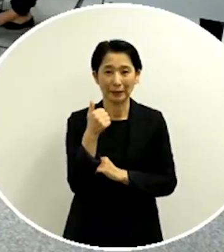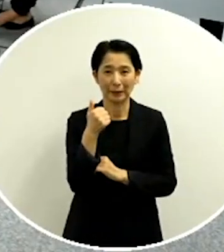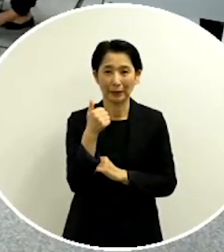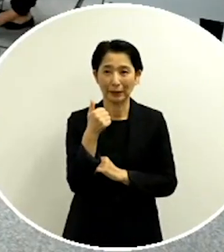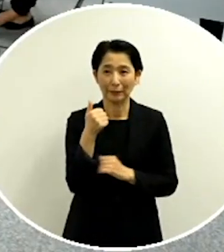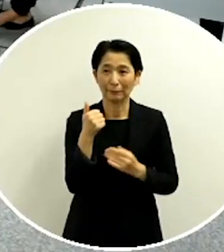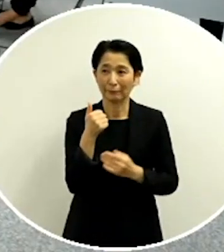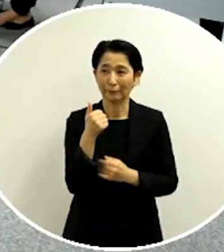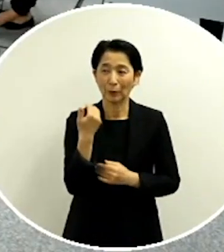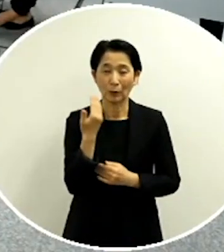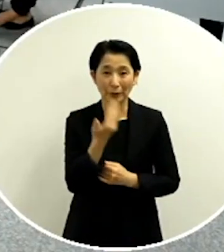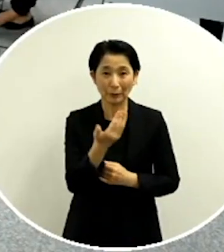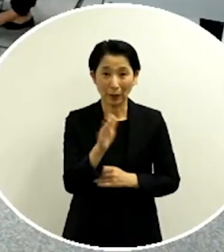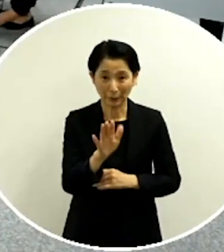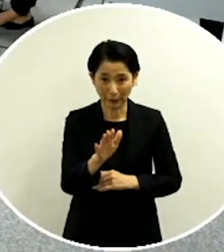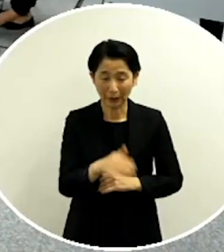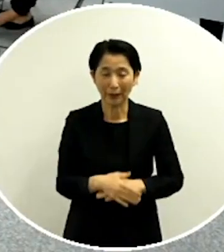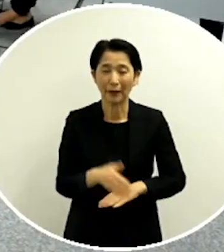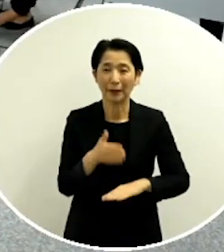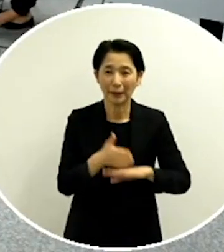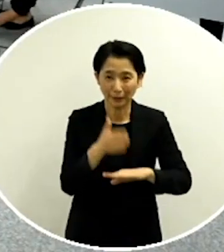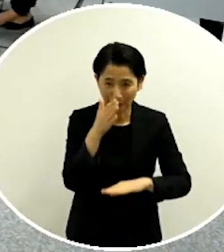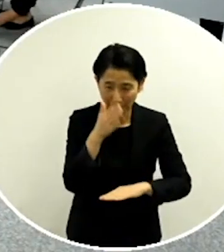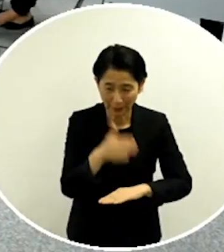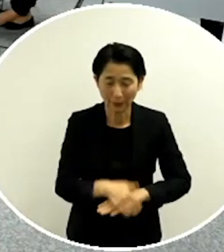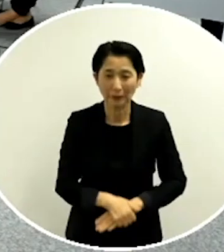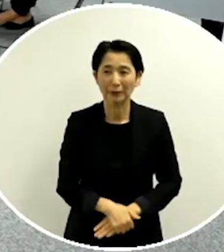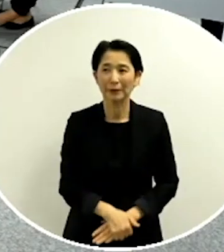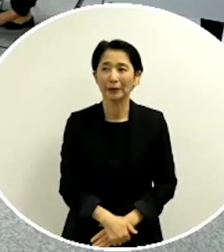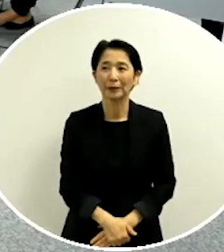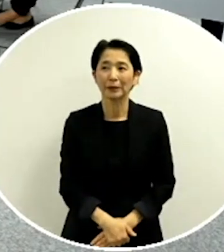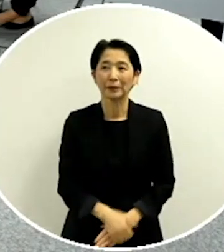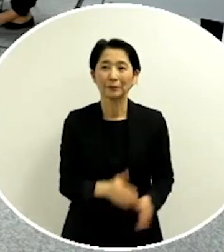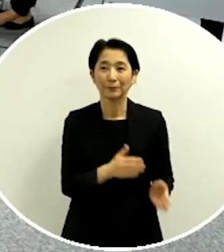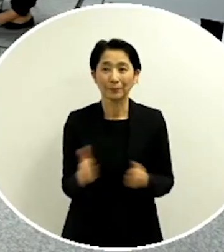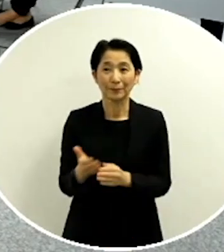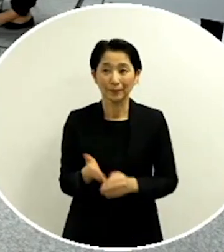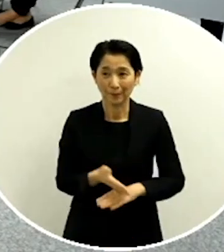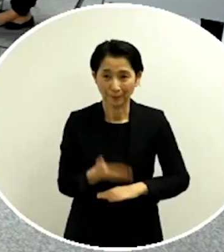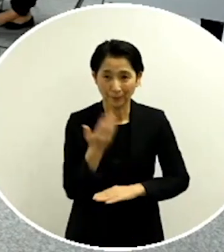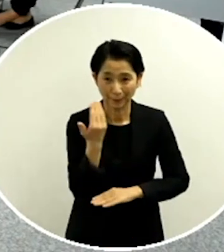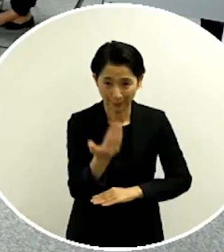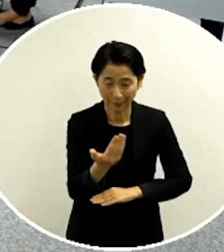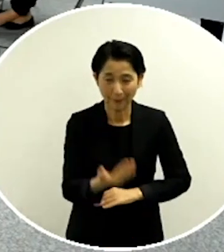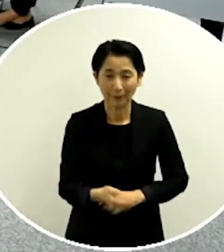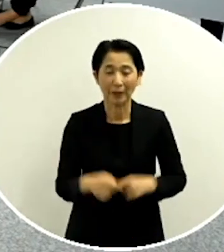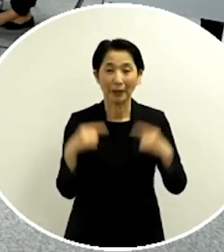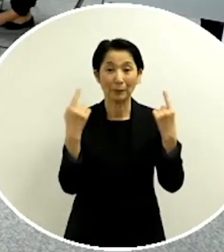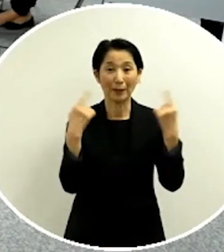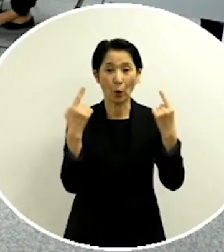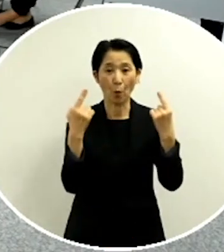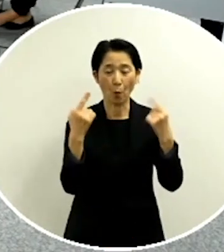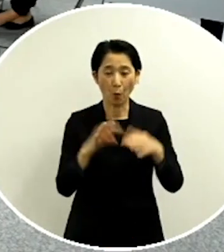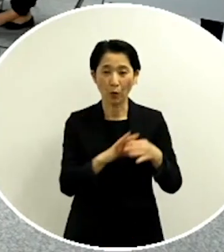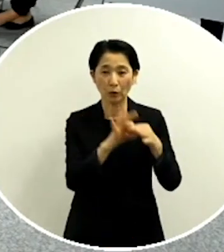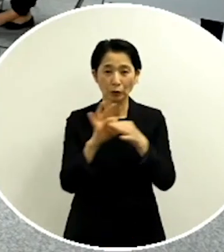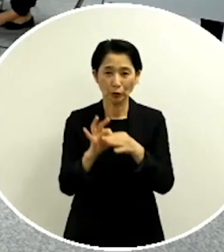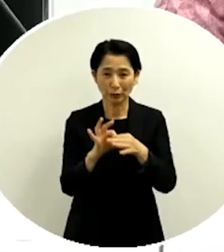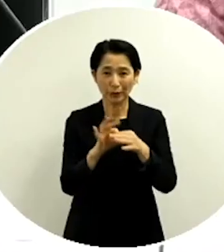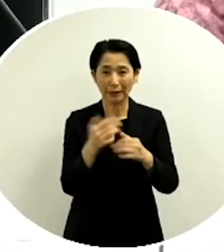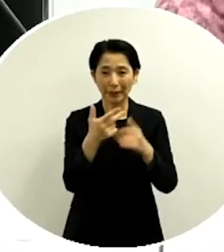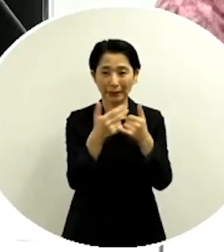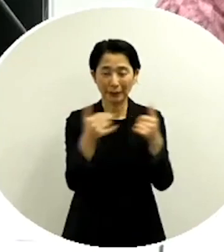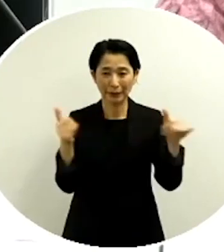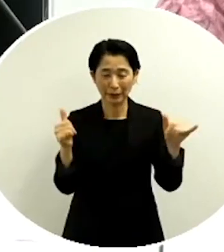物質もありますがはいえーとありがとうございましたでは次の質問させていただきますイベントを通じて市民の政治参加を